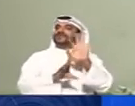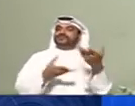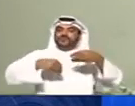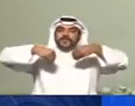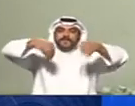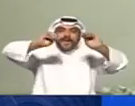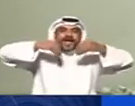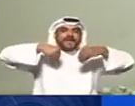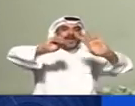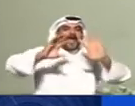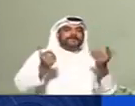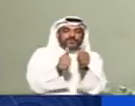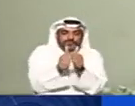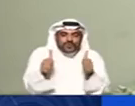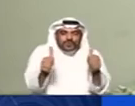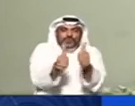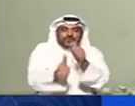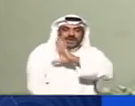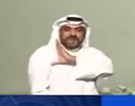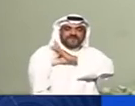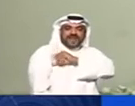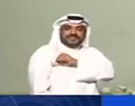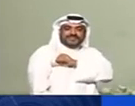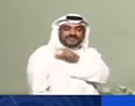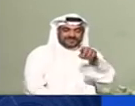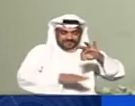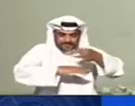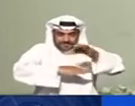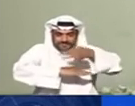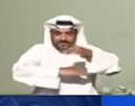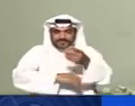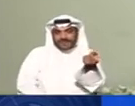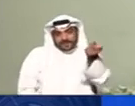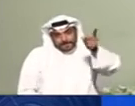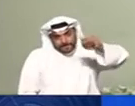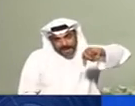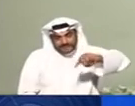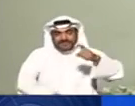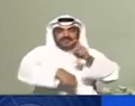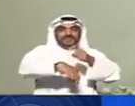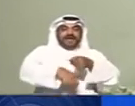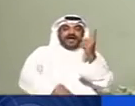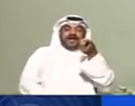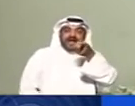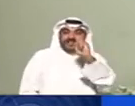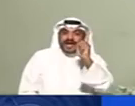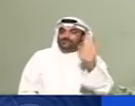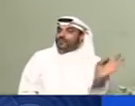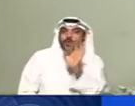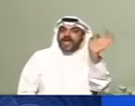المنتجات الفلسطينية للأسر الفلسطينية المنتجة، سيقام في غدا الساعة 11 الافتتاح في مجمع